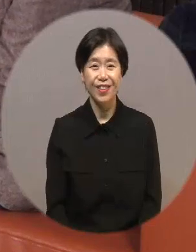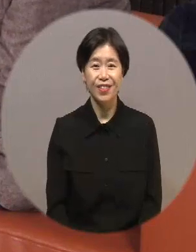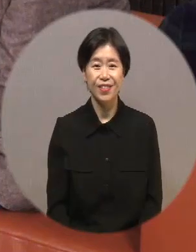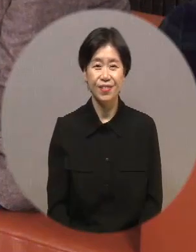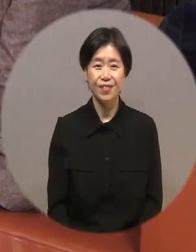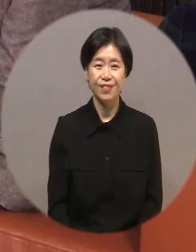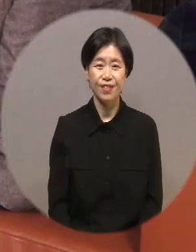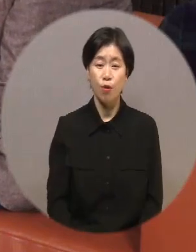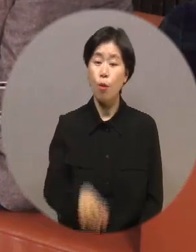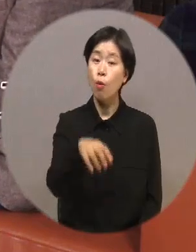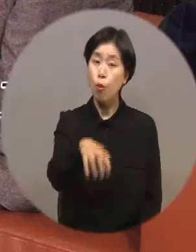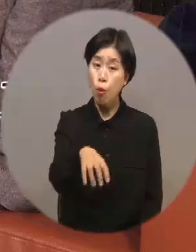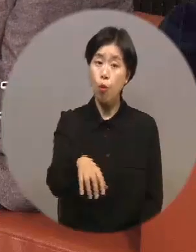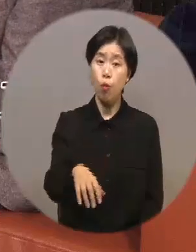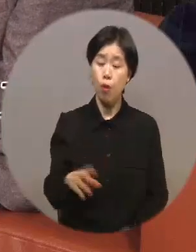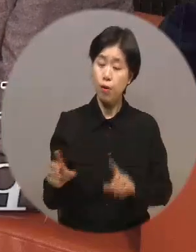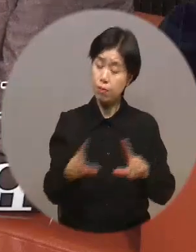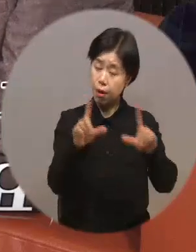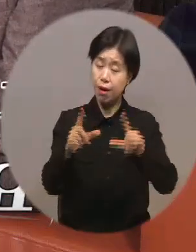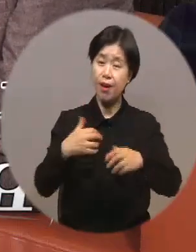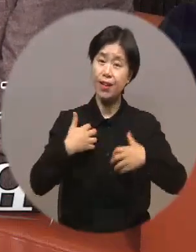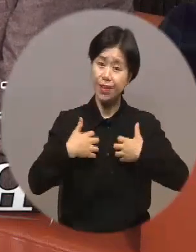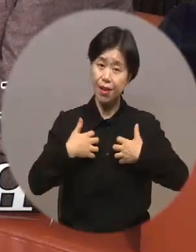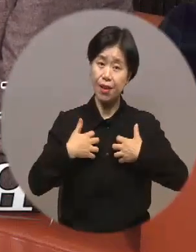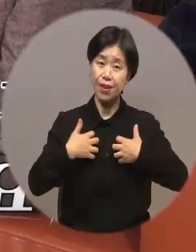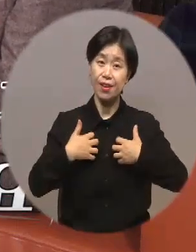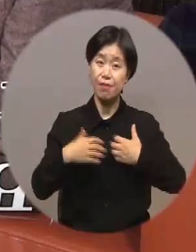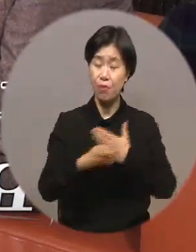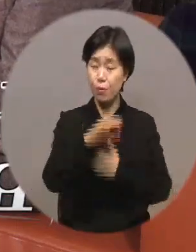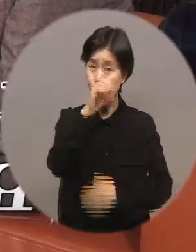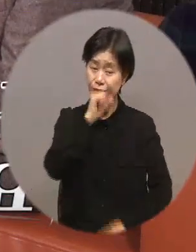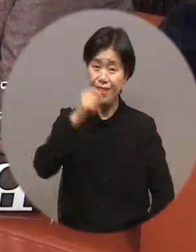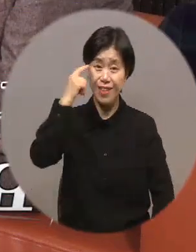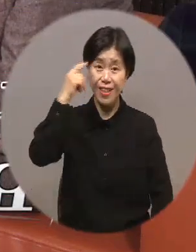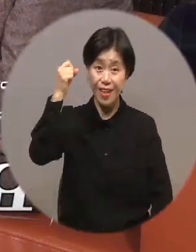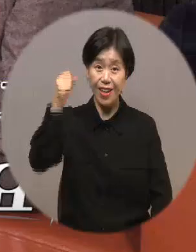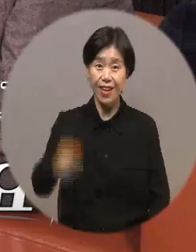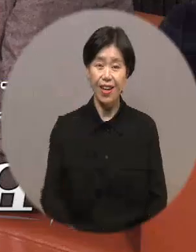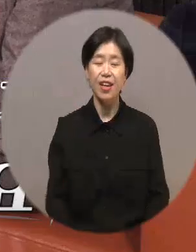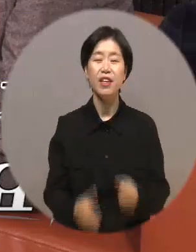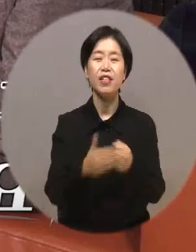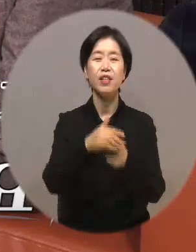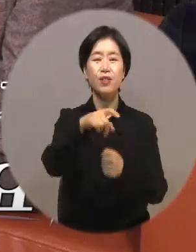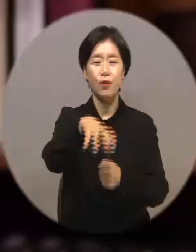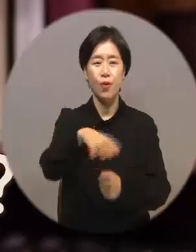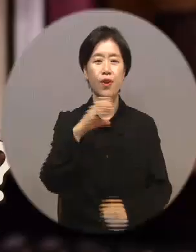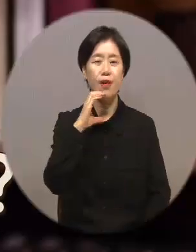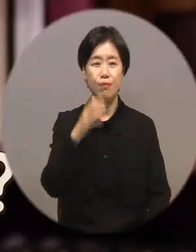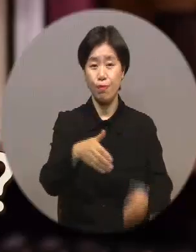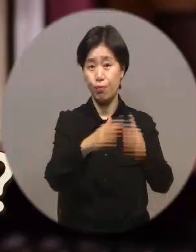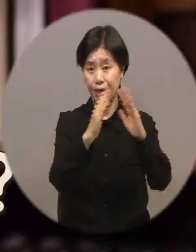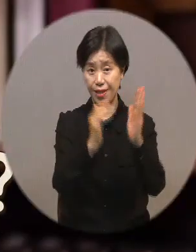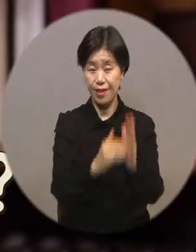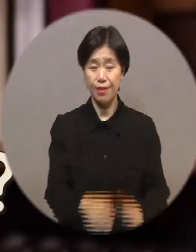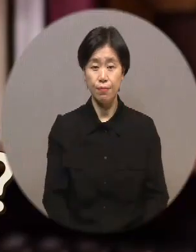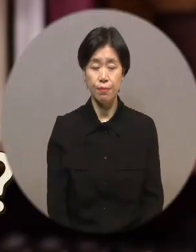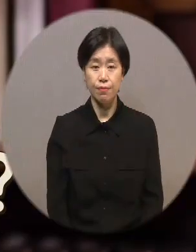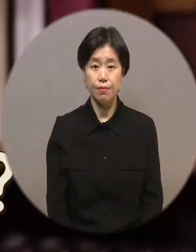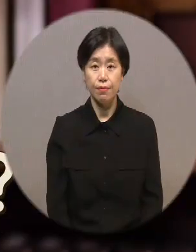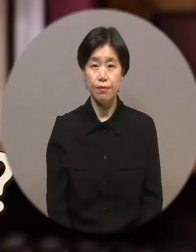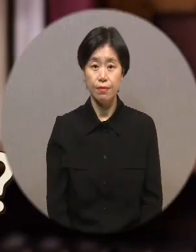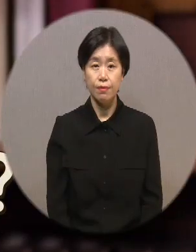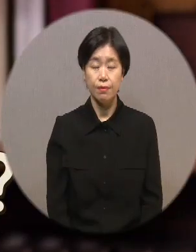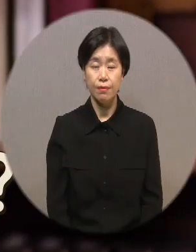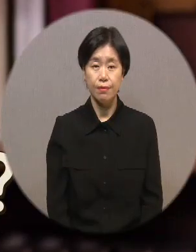이렇게 재미난 이야기를 만들면 어떨까 그러네. 싶은 생각에, 그래서 거기서 카페까지 만들게 됐어요. 카페 사장님 말고도 애들 꿈이